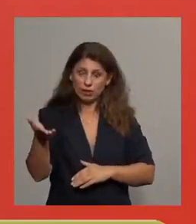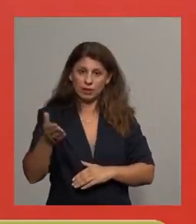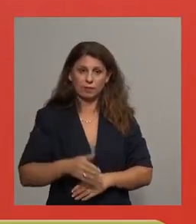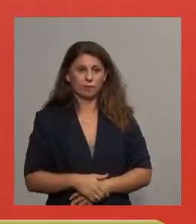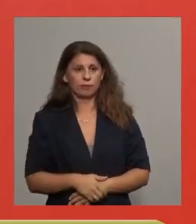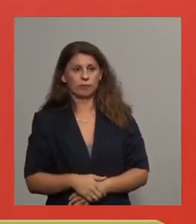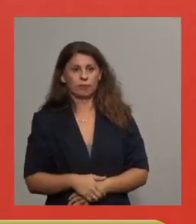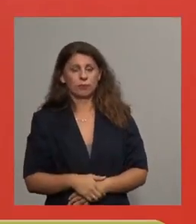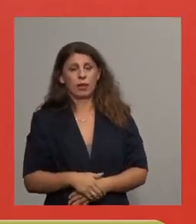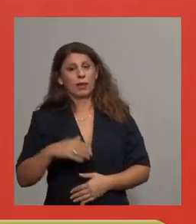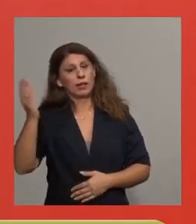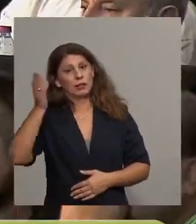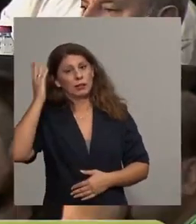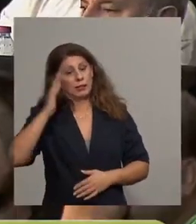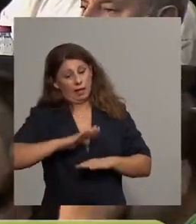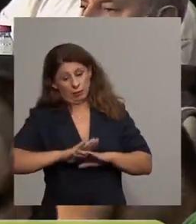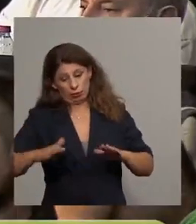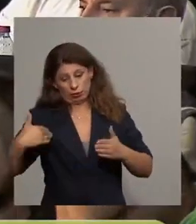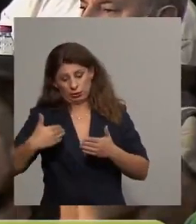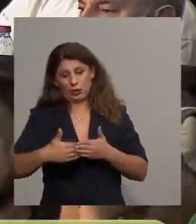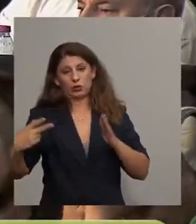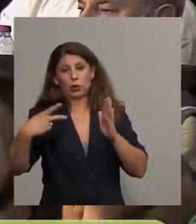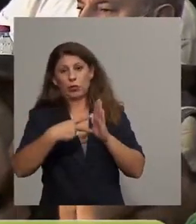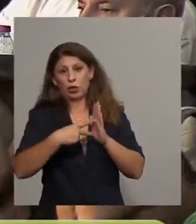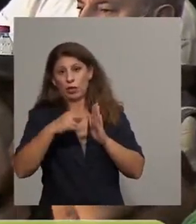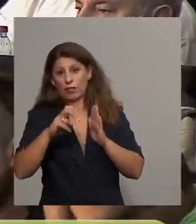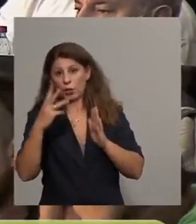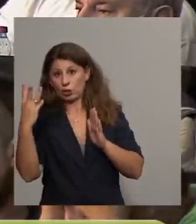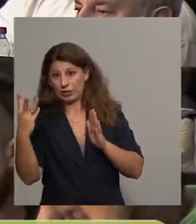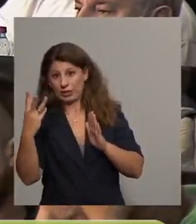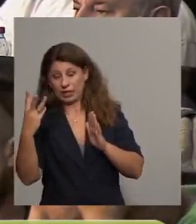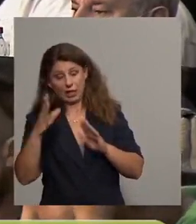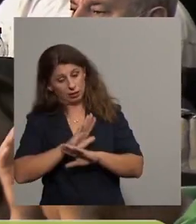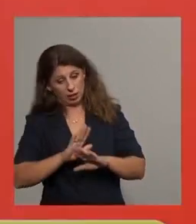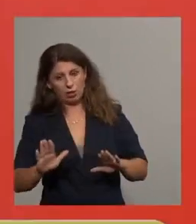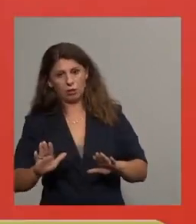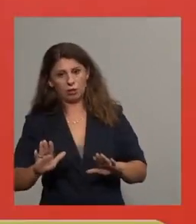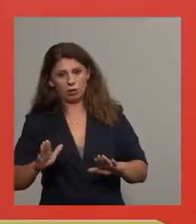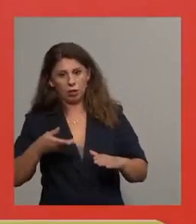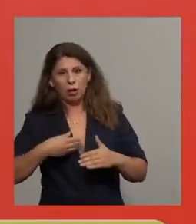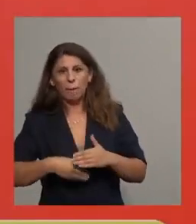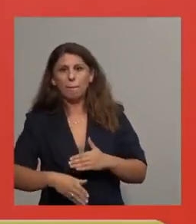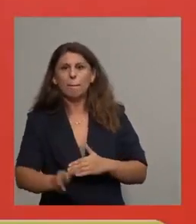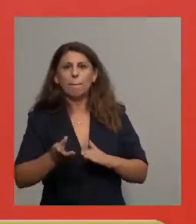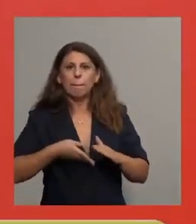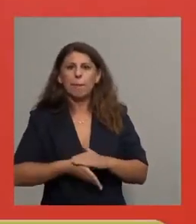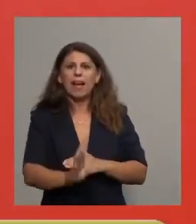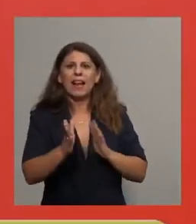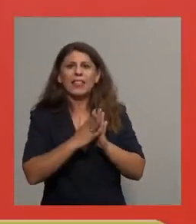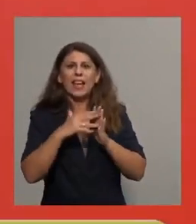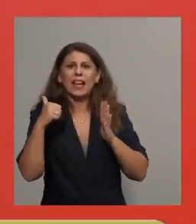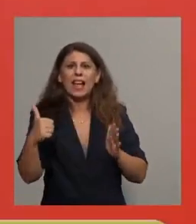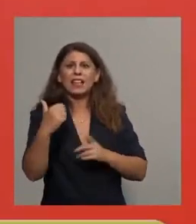οποίο υποτίθεται ότι ολοκληρώνεται στα τέλη του 2023 και ενώ έχουν περάσει 16